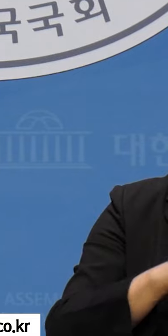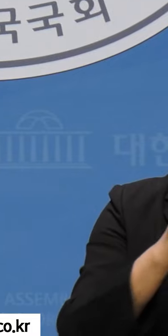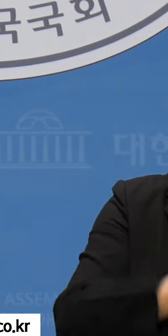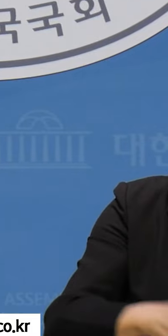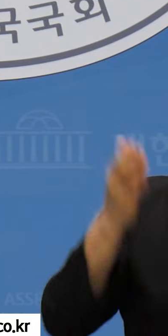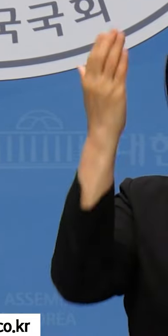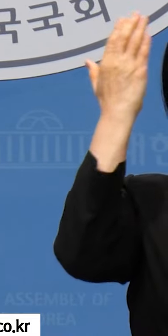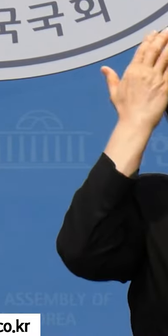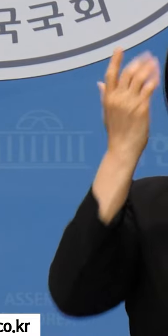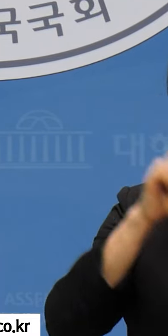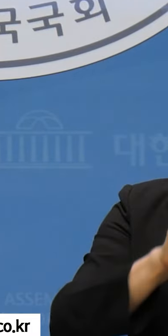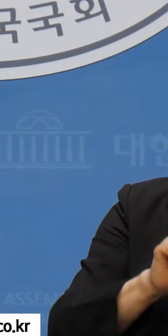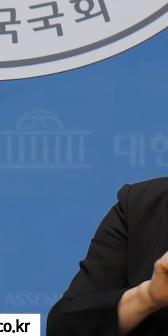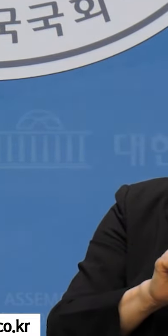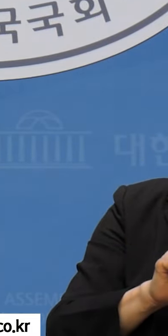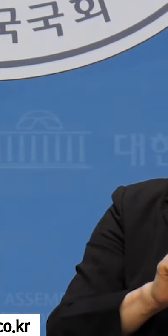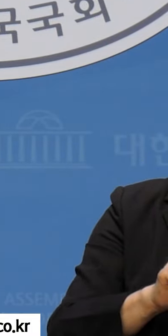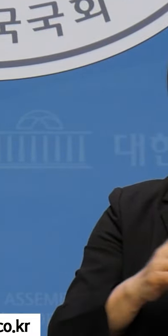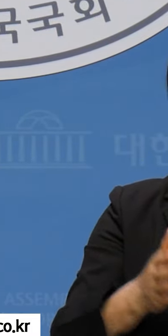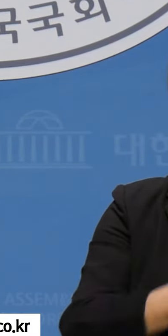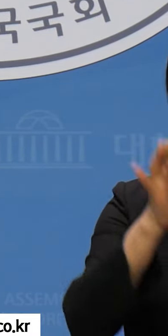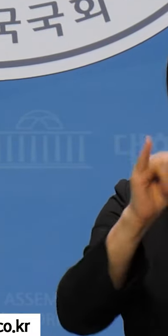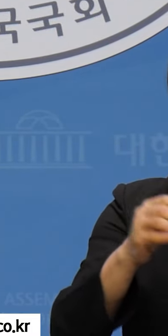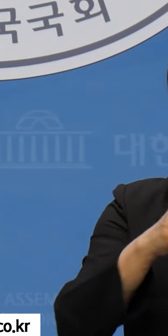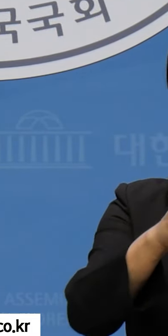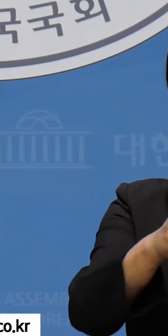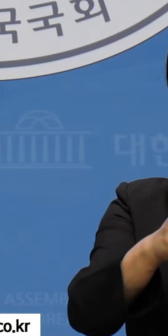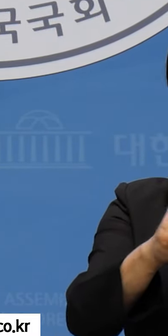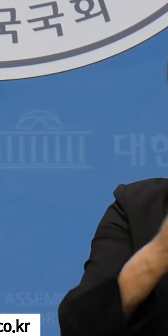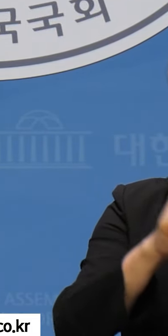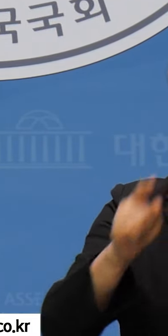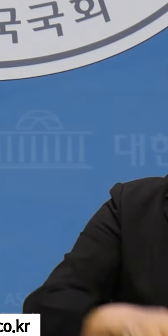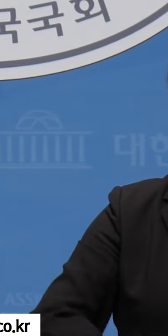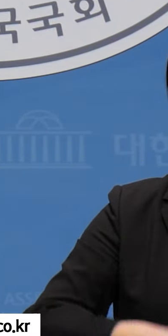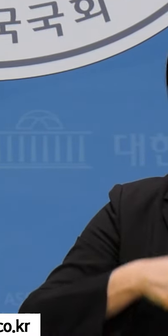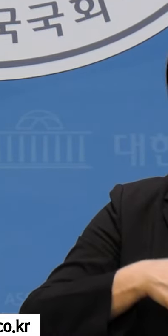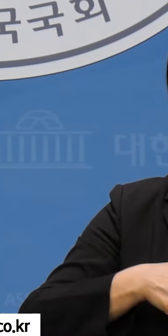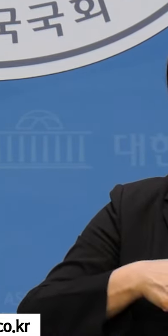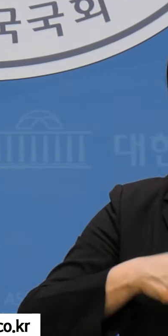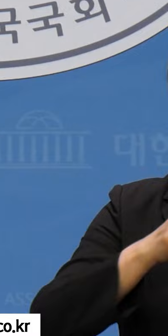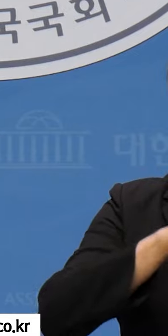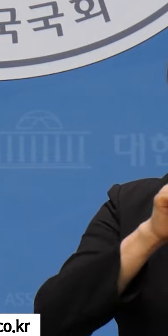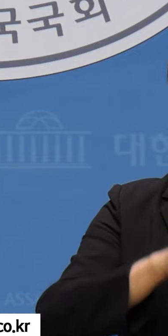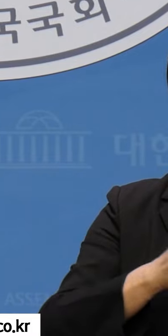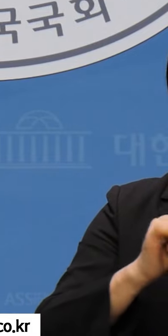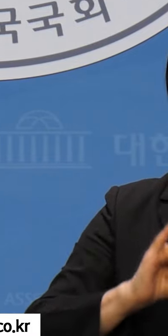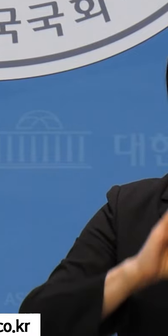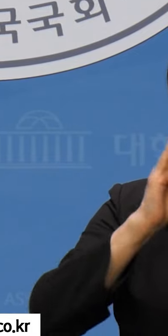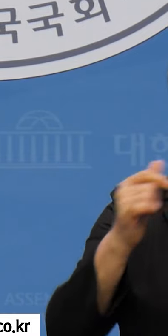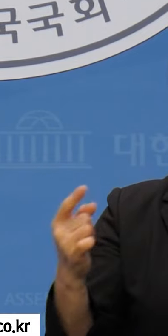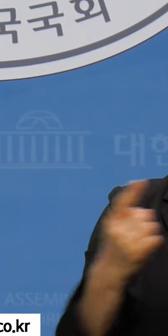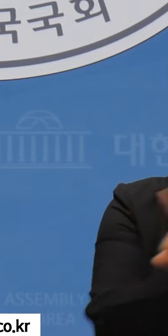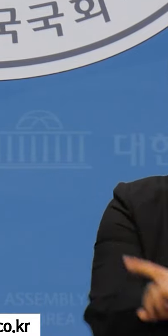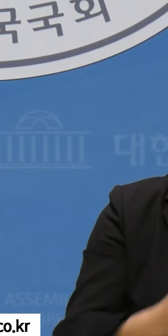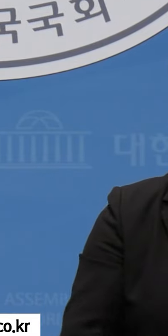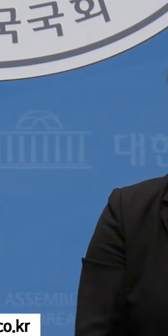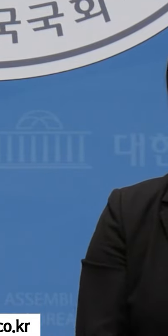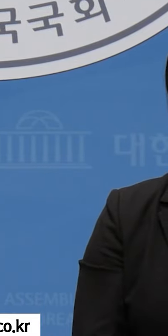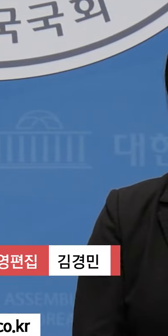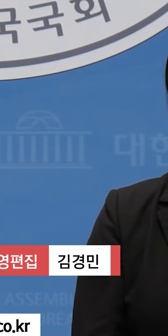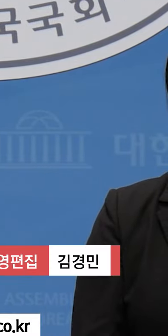상식과 연대하고 시민의 손을 잡아 그 따뜻한 온기로 세상을 바꾸겠습니다.